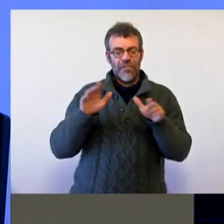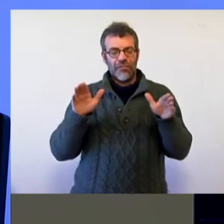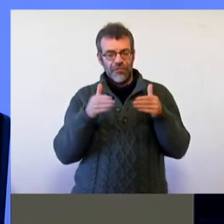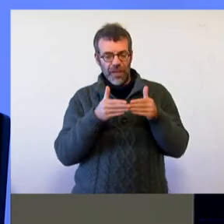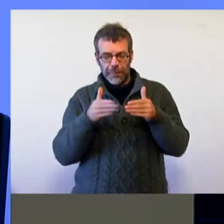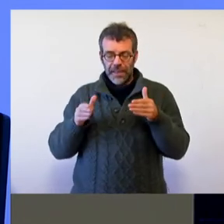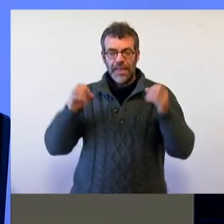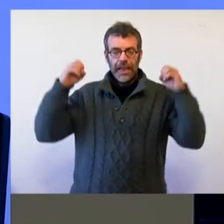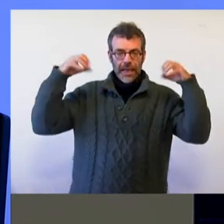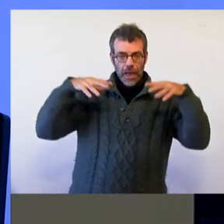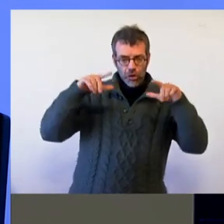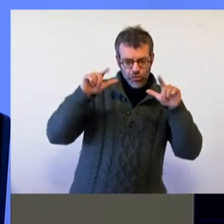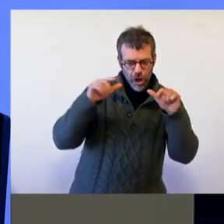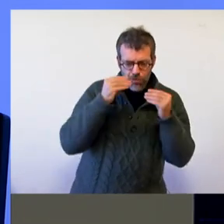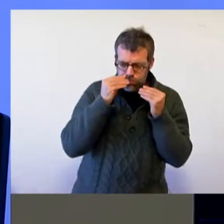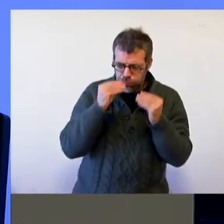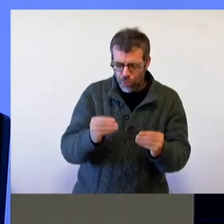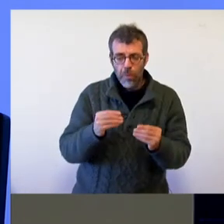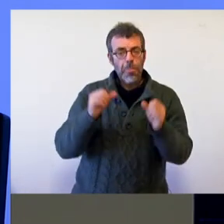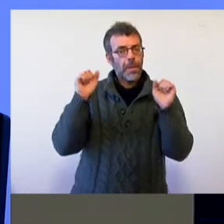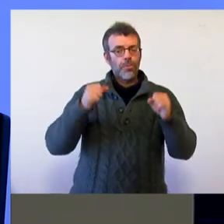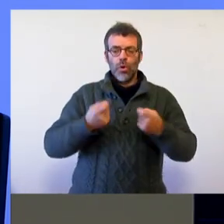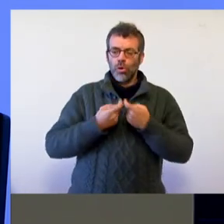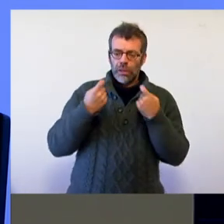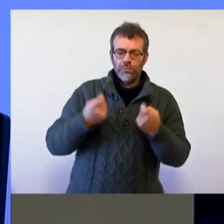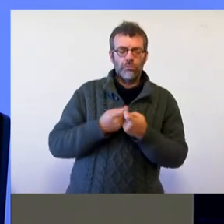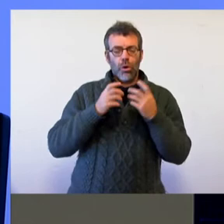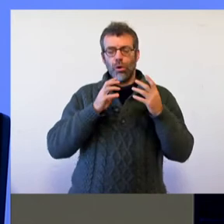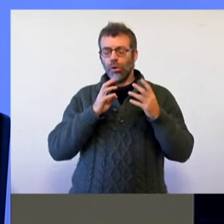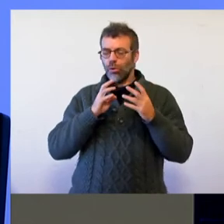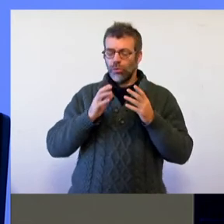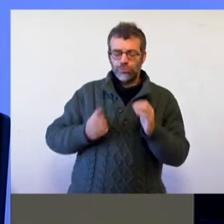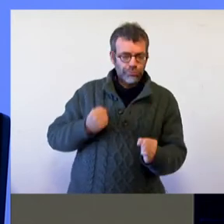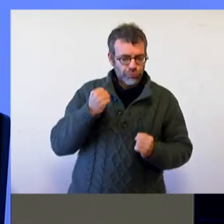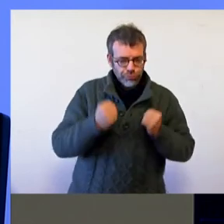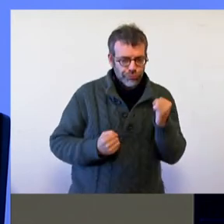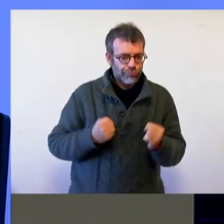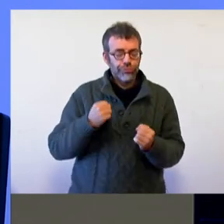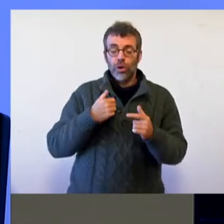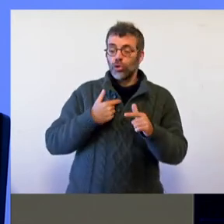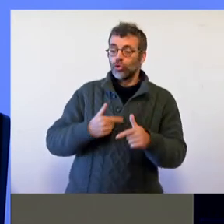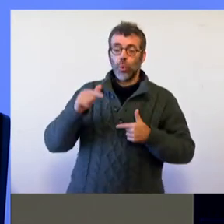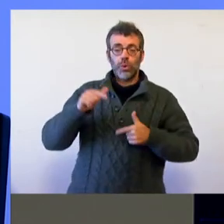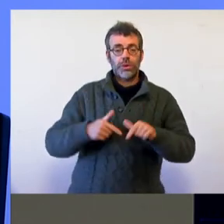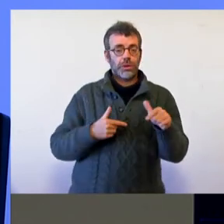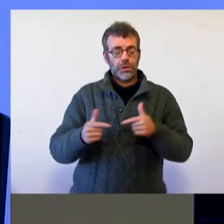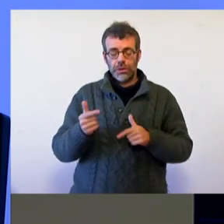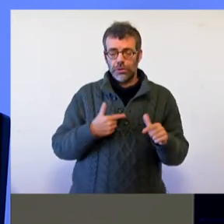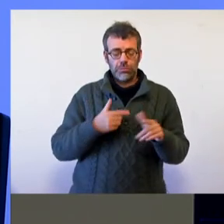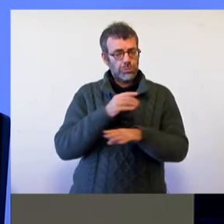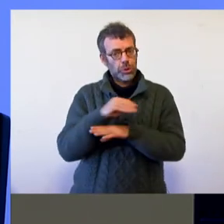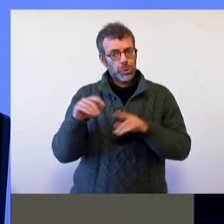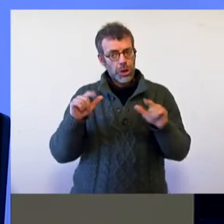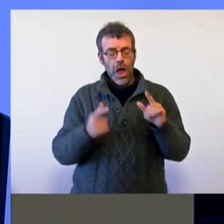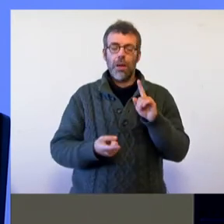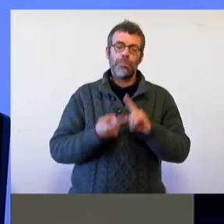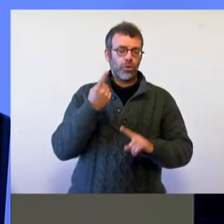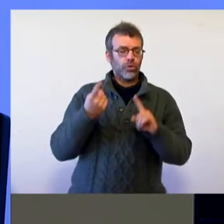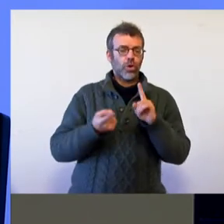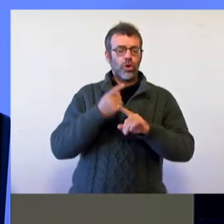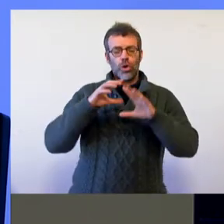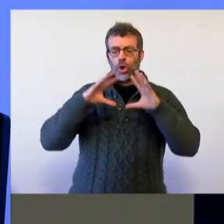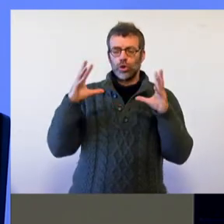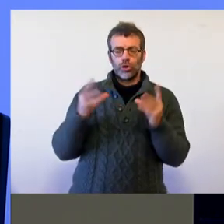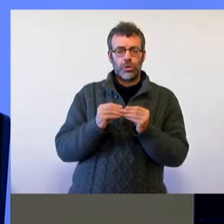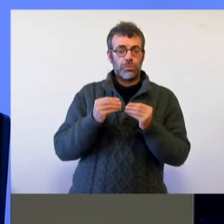que éclairé, pour pouvoir y faire de la course à pied, du jogging en toute sécurité. Et donc c'est important là aussi que ces